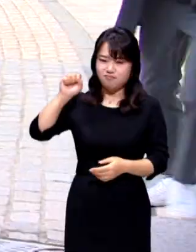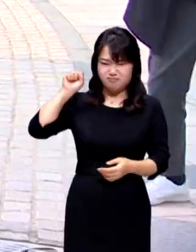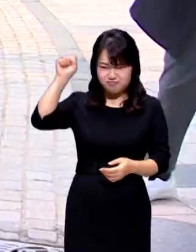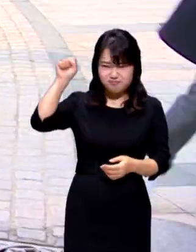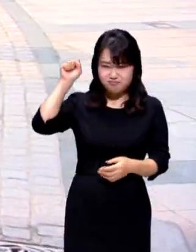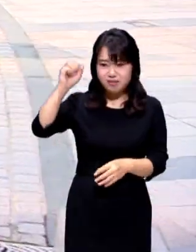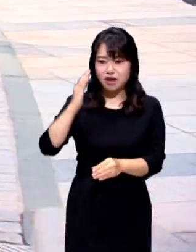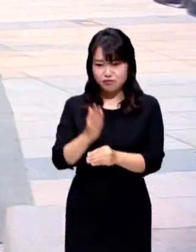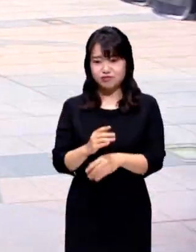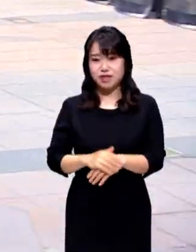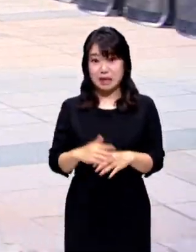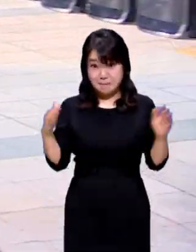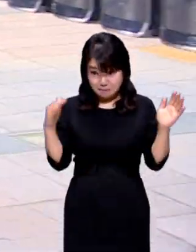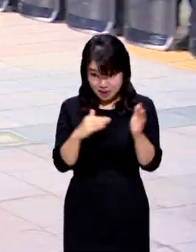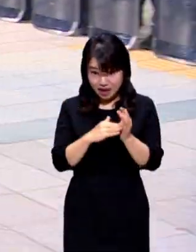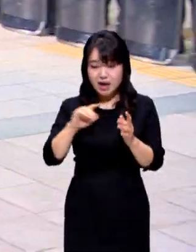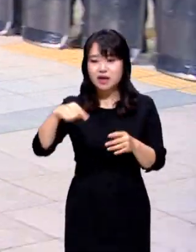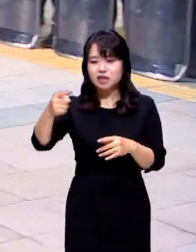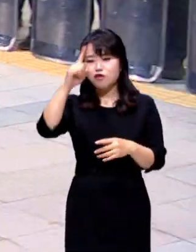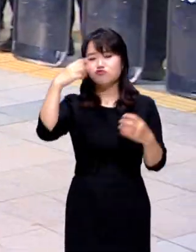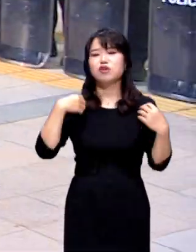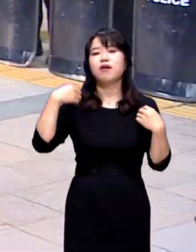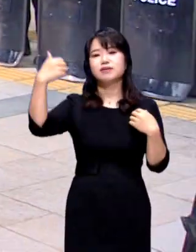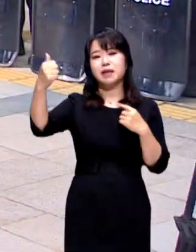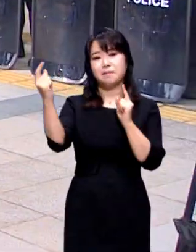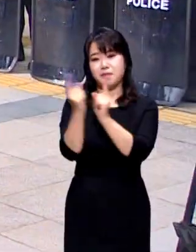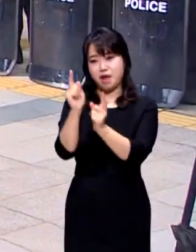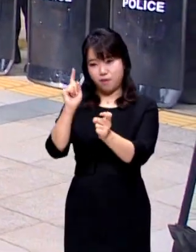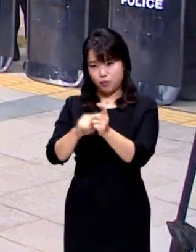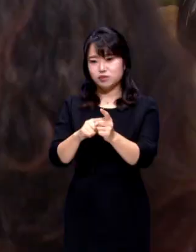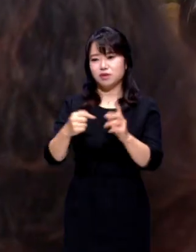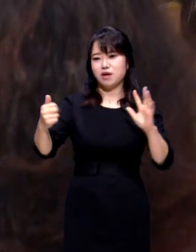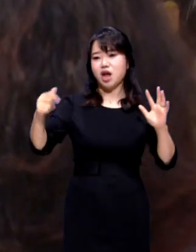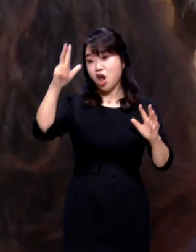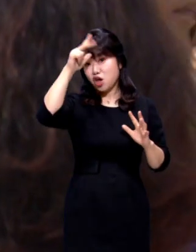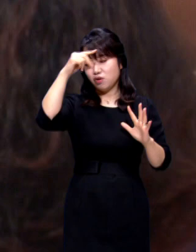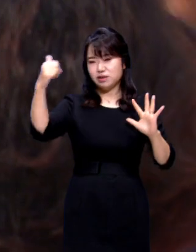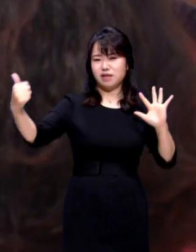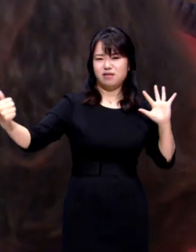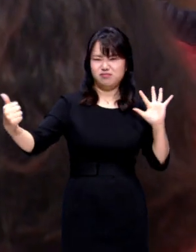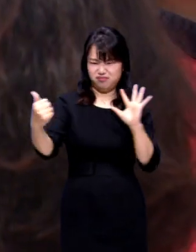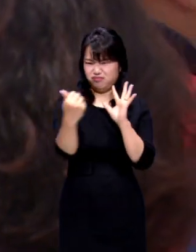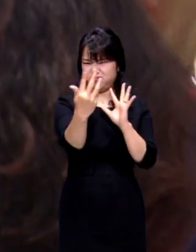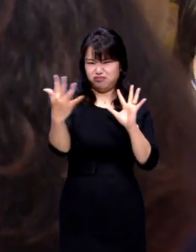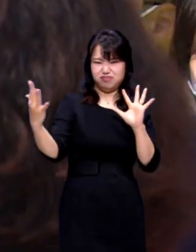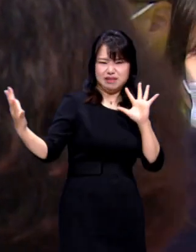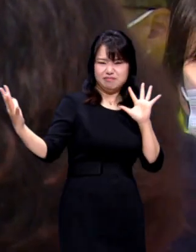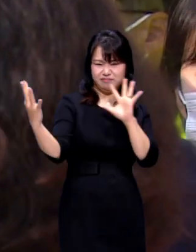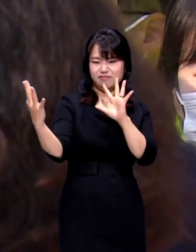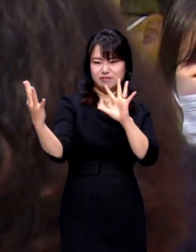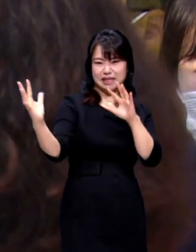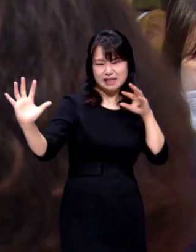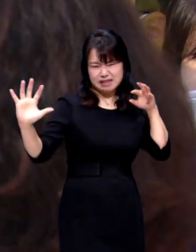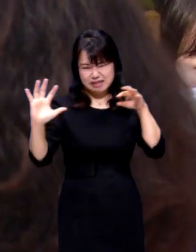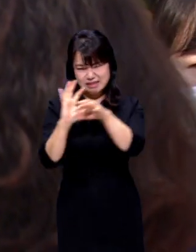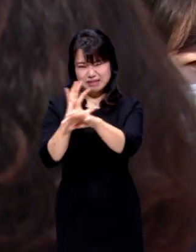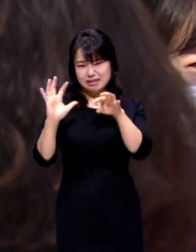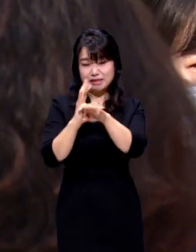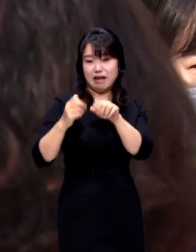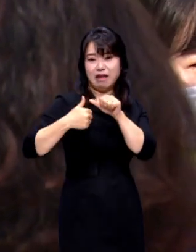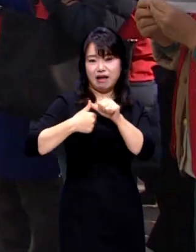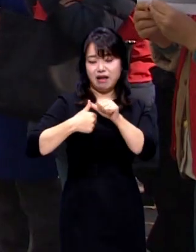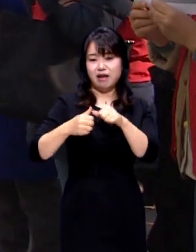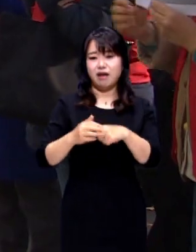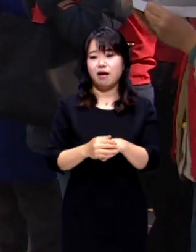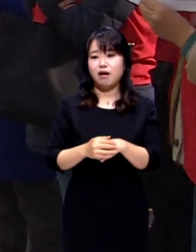집회가 끝나자 김길성 중구청장을 만나기 위해 경찰과 정문 앞에서 잠시 대치합니다. 돌봄노조는 중구청이